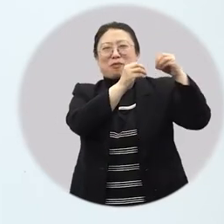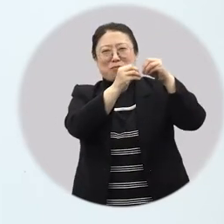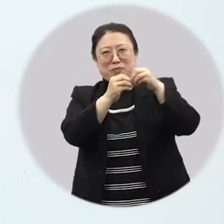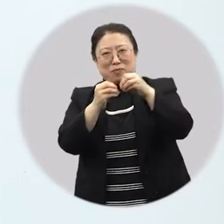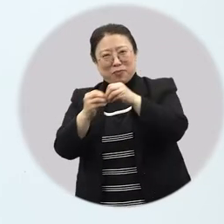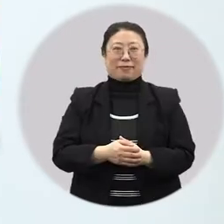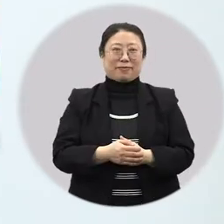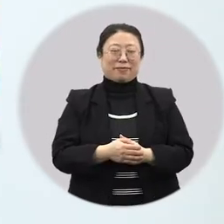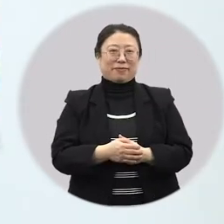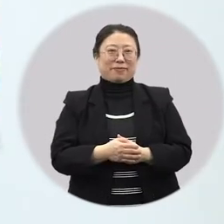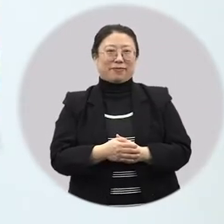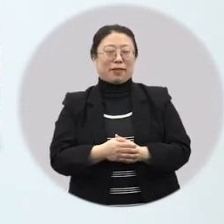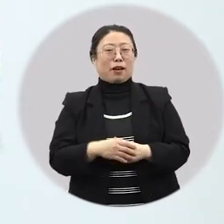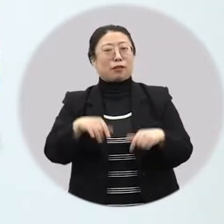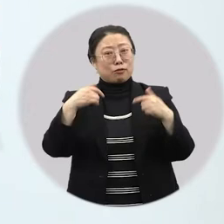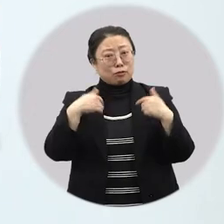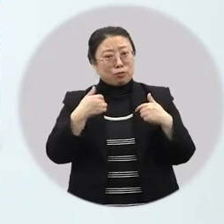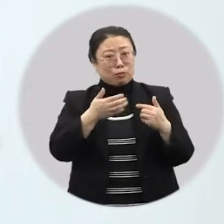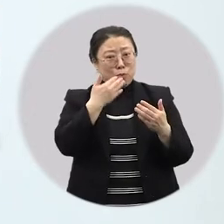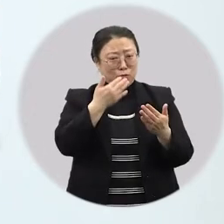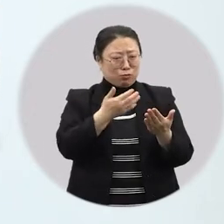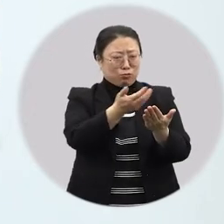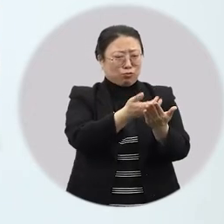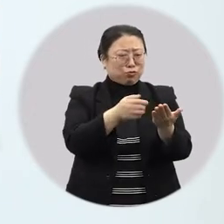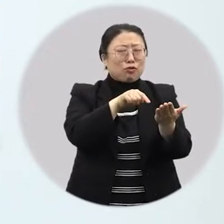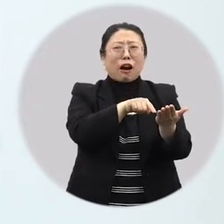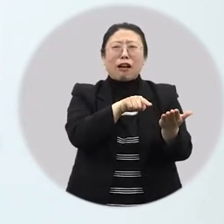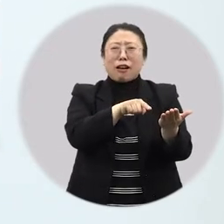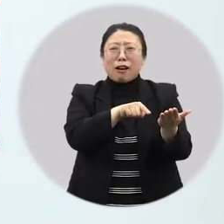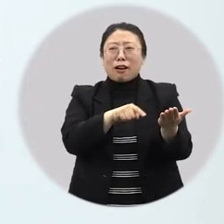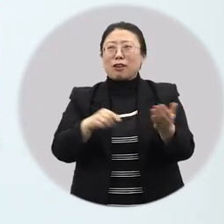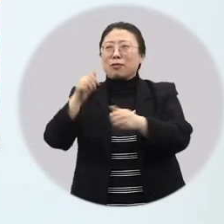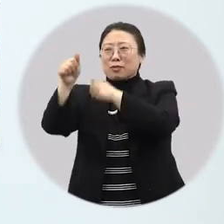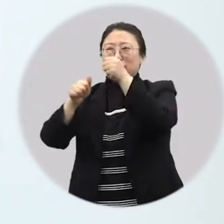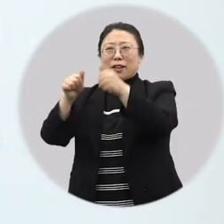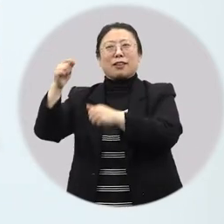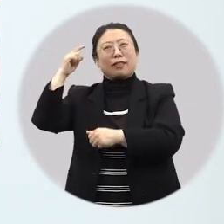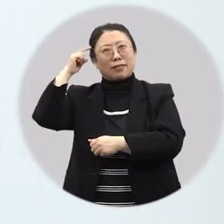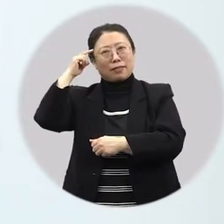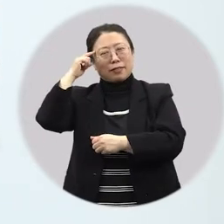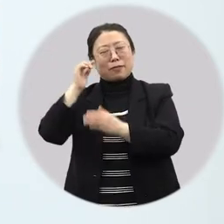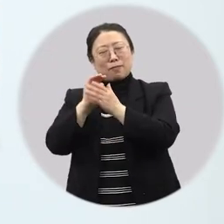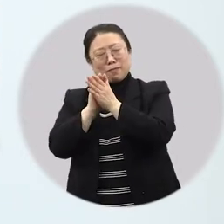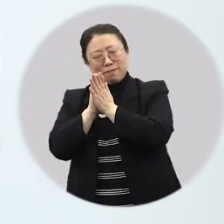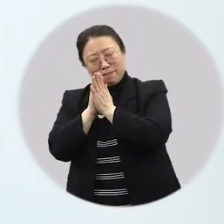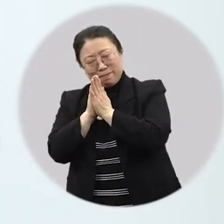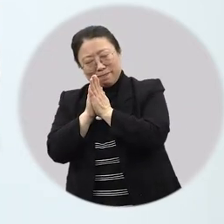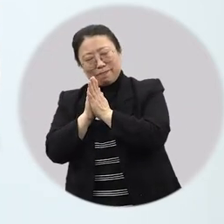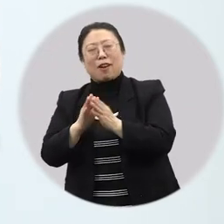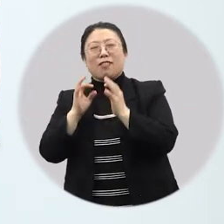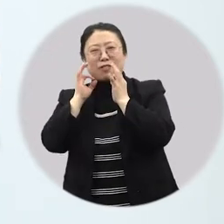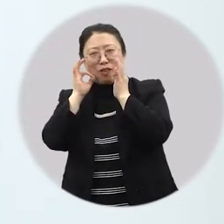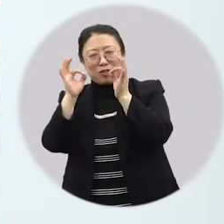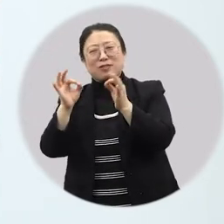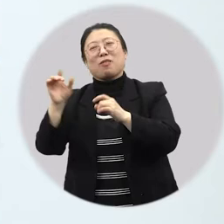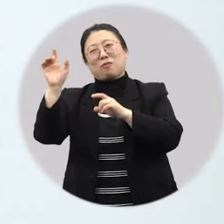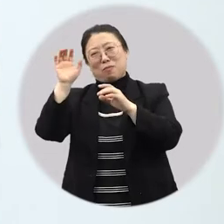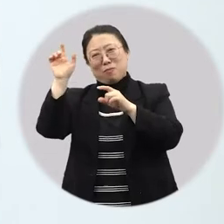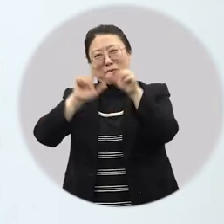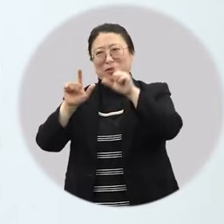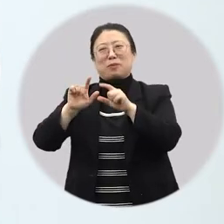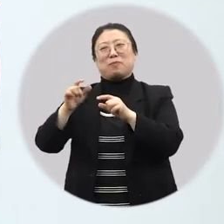이어져 왔어요 늘 먹어온 팥죽 한 그릇에도 이렇게 우리 조상들이 염원하고 정성을 담은 흔적을 찾을 수